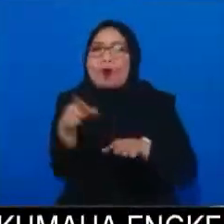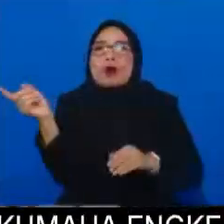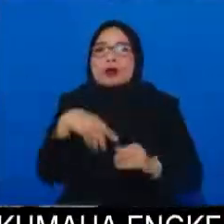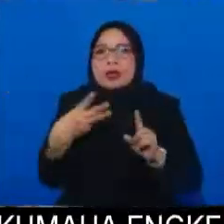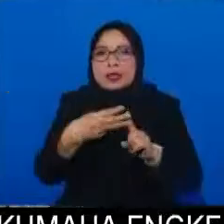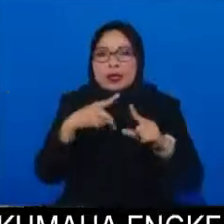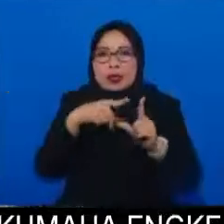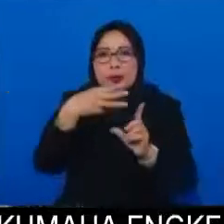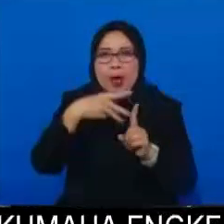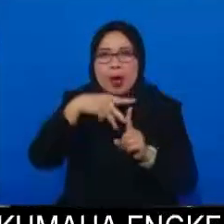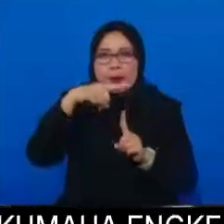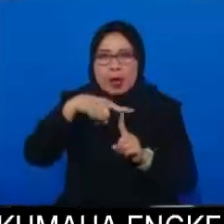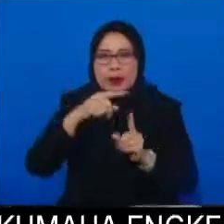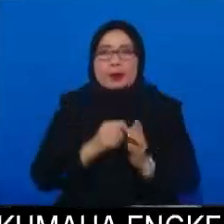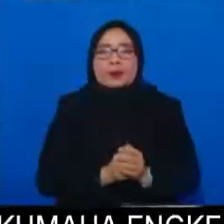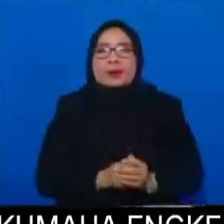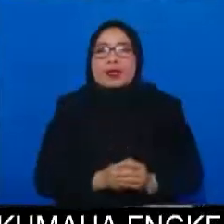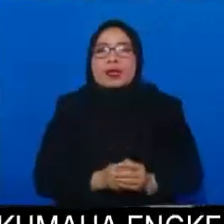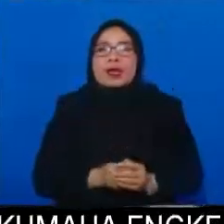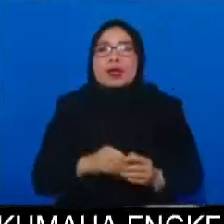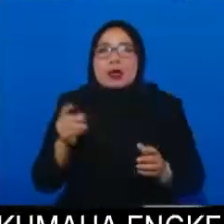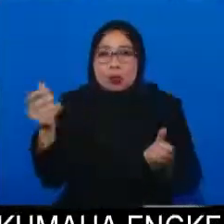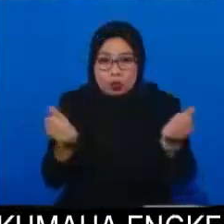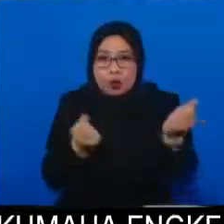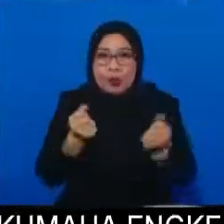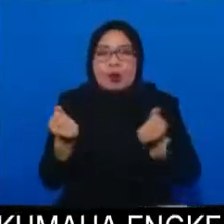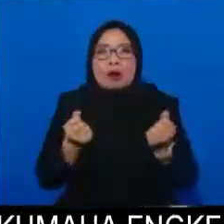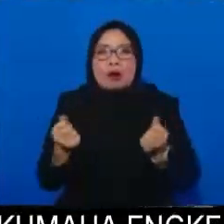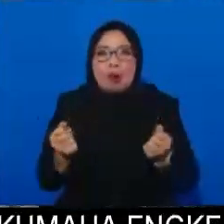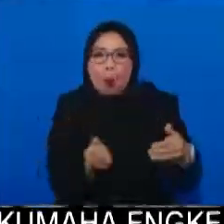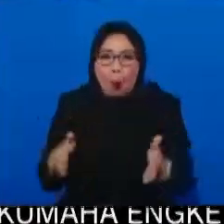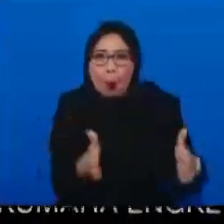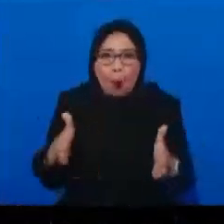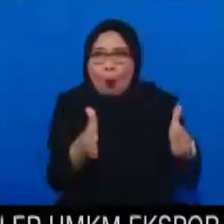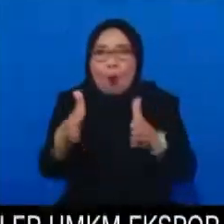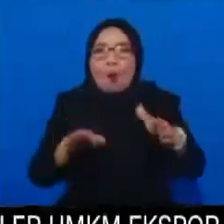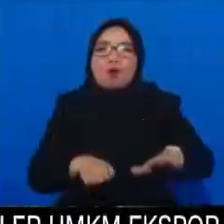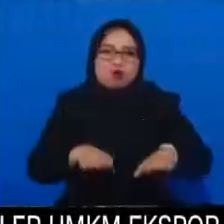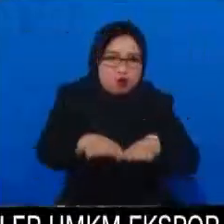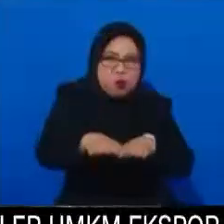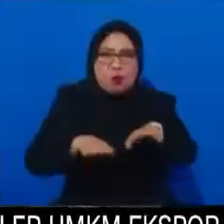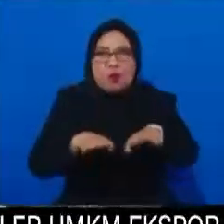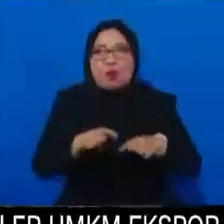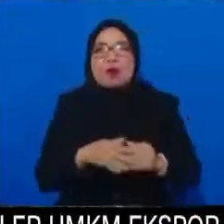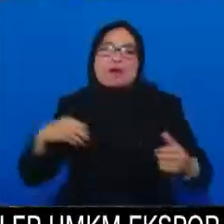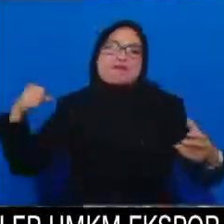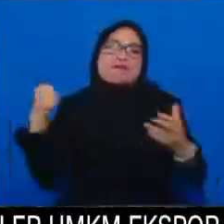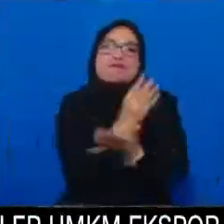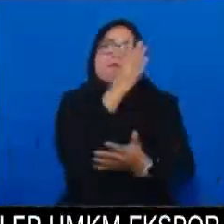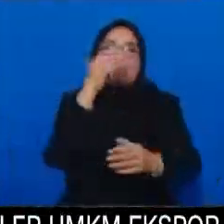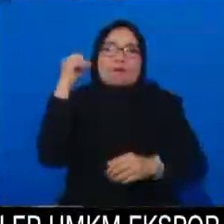Sukodadi. Diduga sopir hilang kendali hingga kendaraan oleng keluar badan jalan dan akhirnya berhenti setelah menabrak